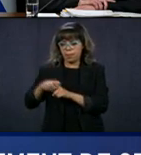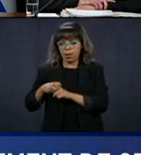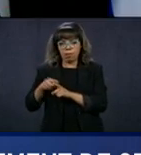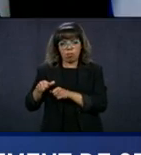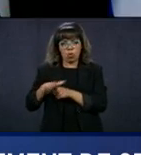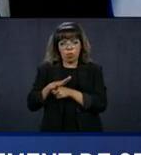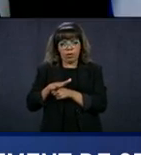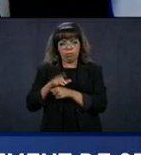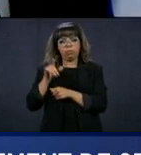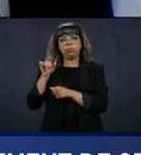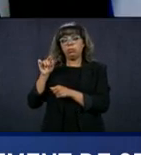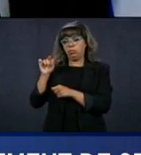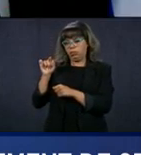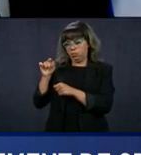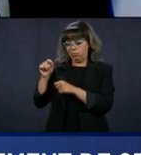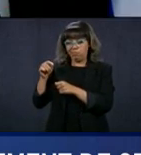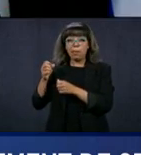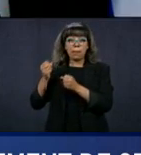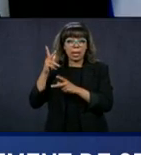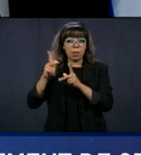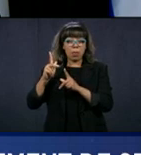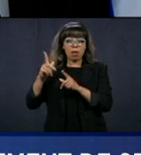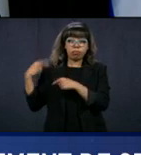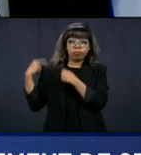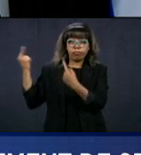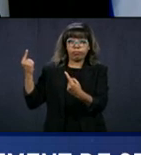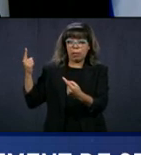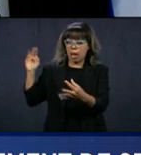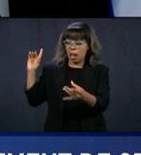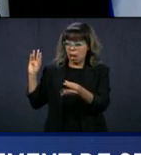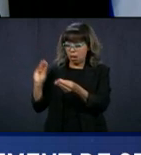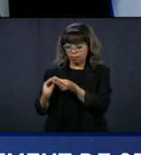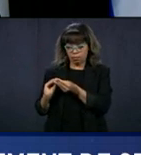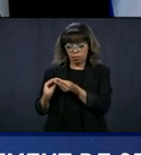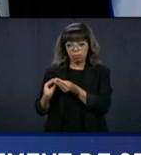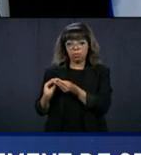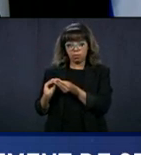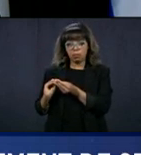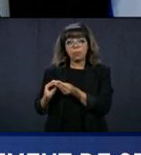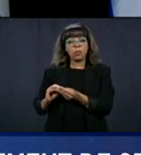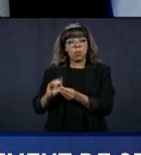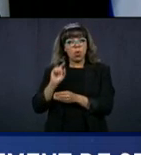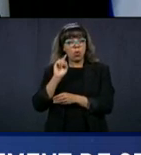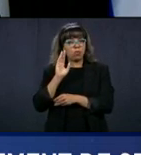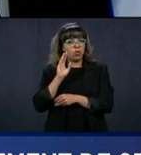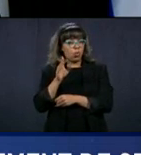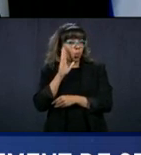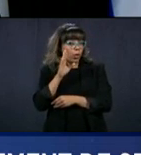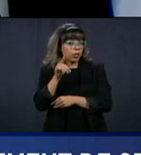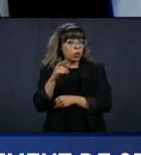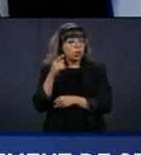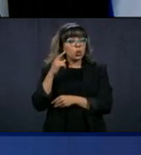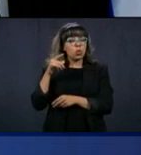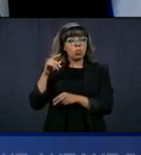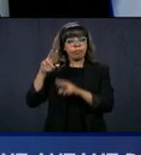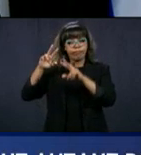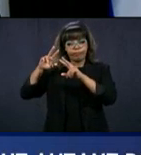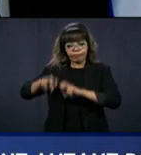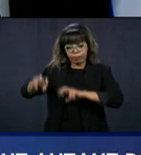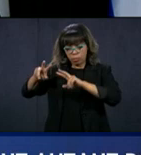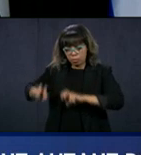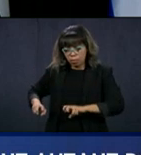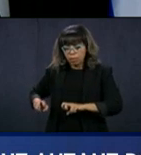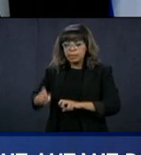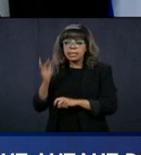inclure des données comme par exemple la nationalité ou les salaires dans